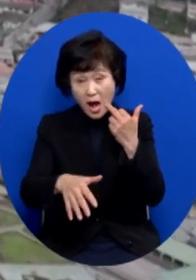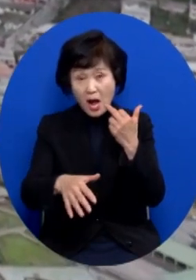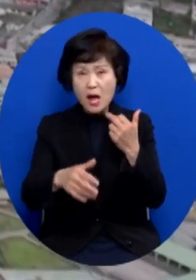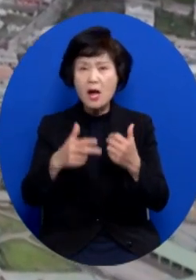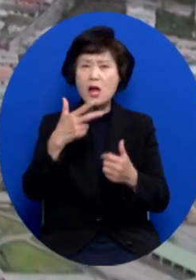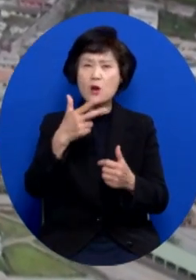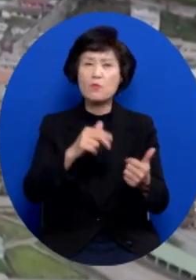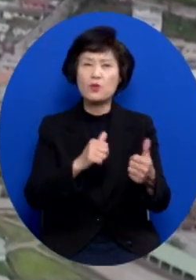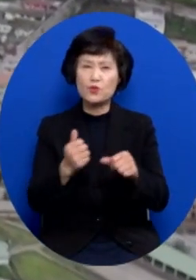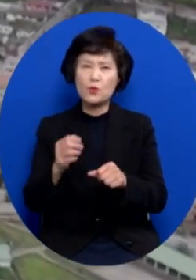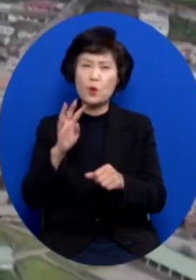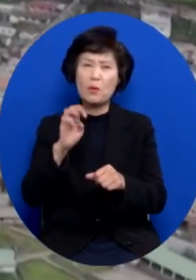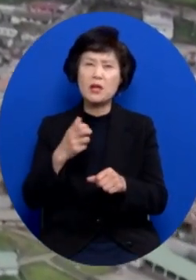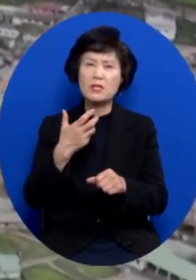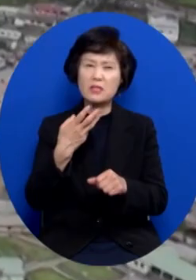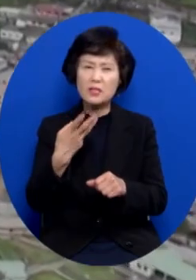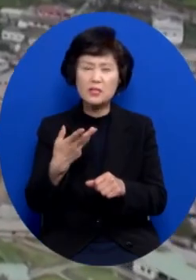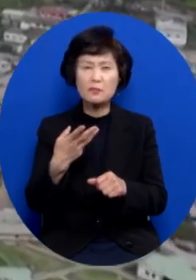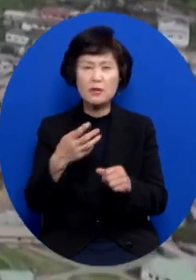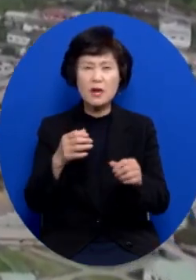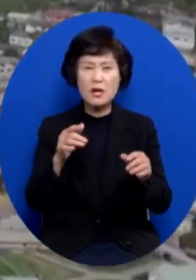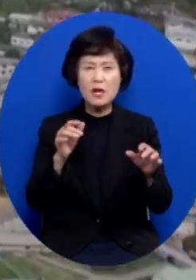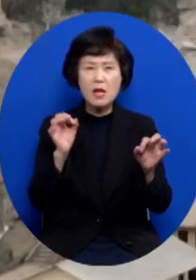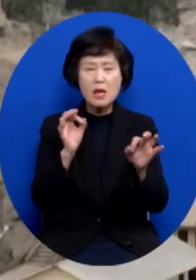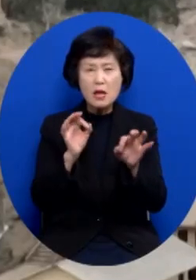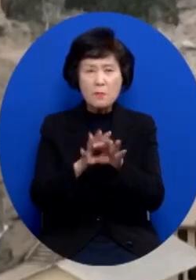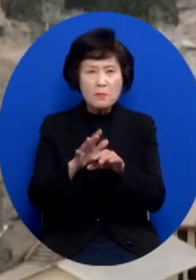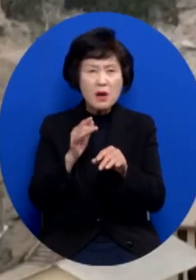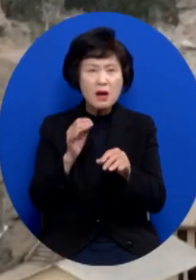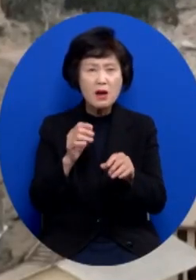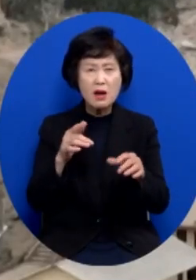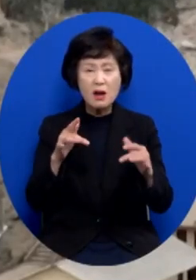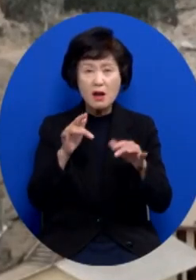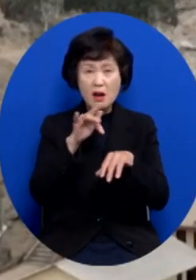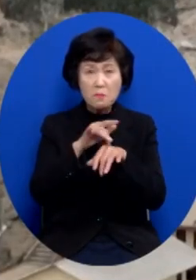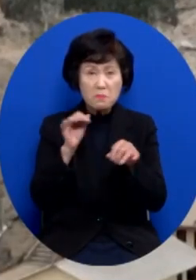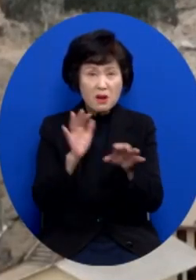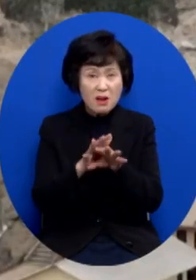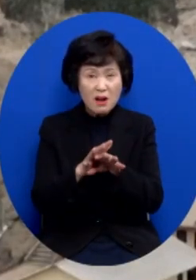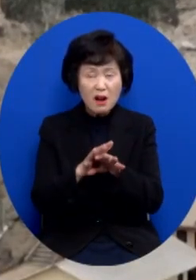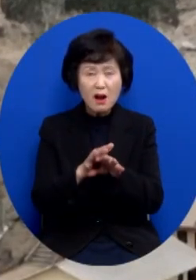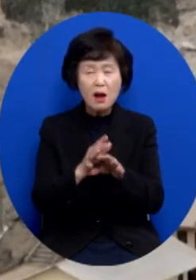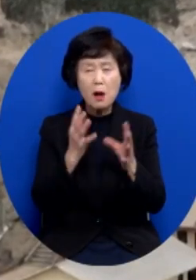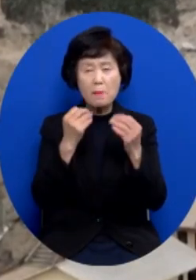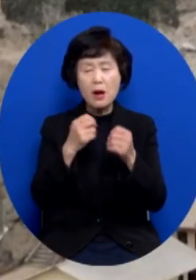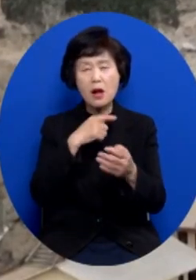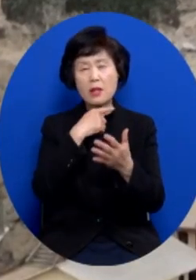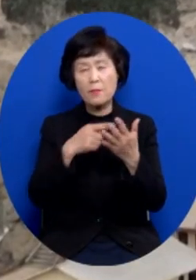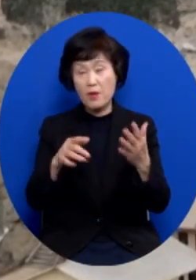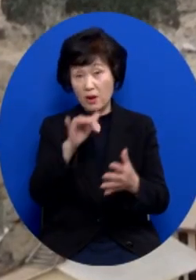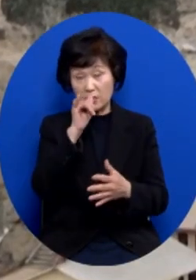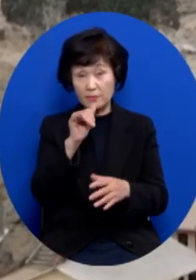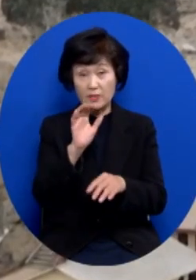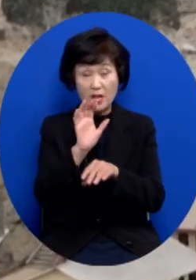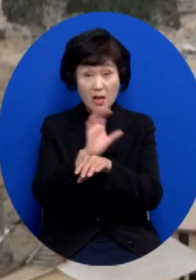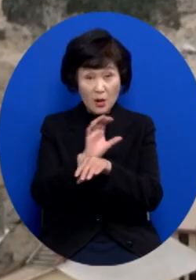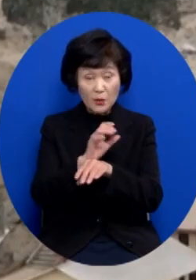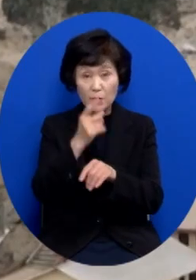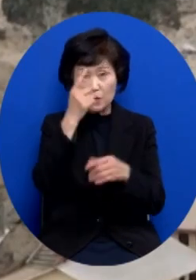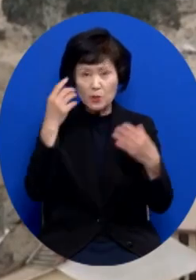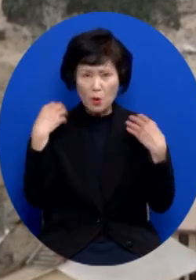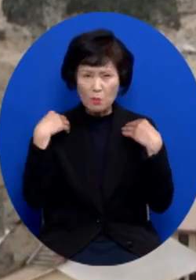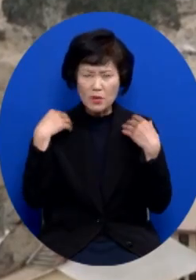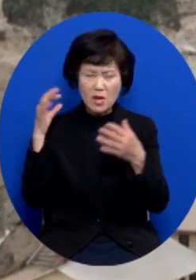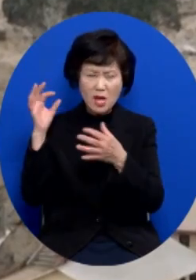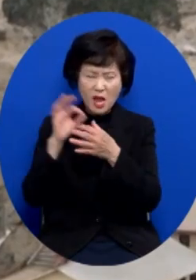숨지고 46명이 실종되는 등 적지 않은 인명피해가 발생한 것으로 알려졌습니다. 에콰도르 정부는 이달 초부터